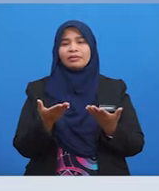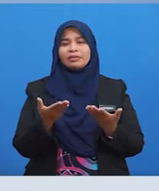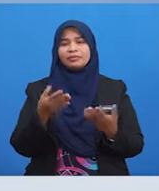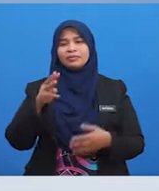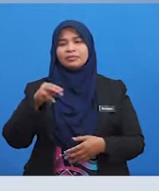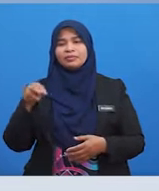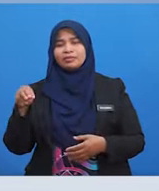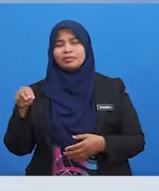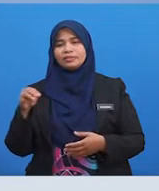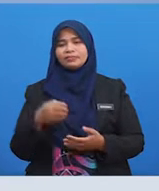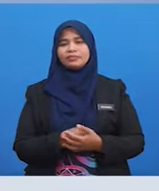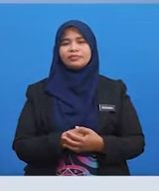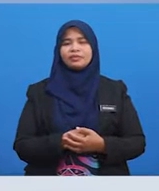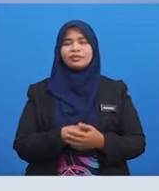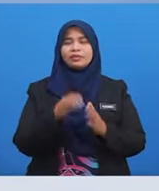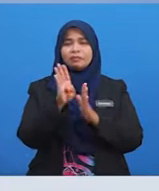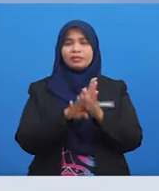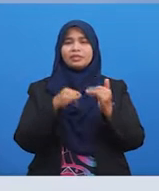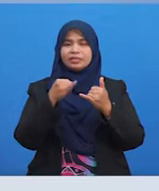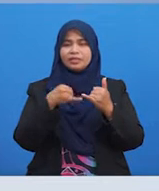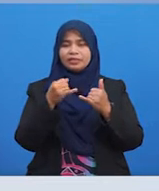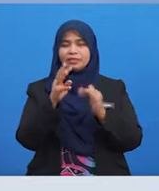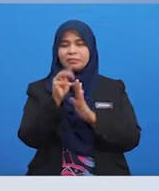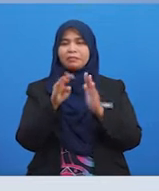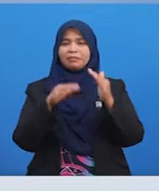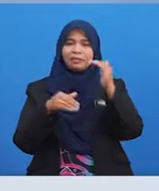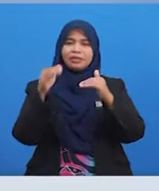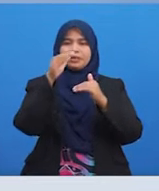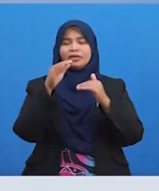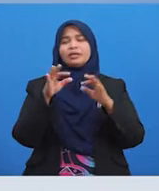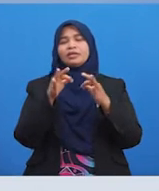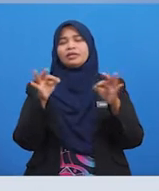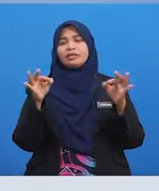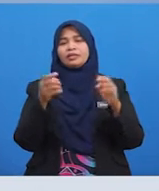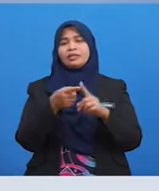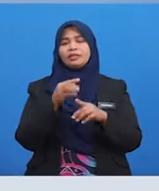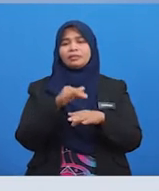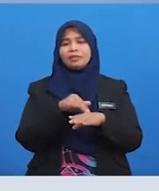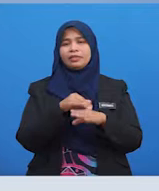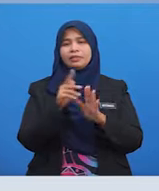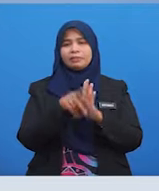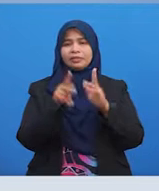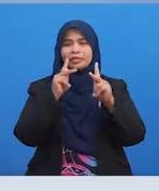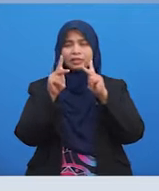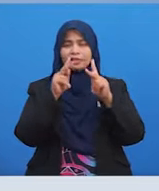Bagaimana murid-murid? Berjaya membina ayat daripada